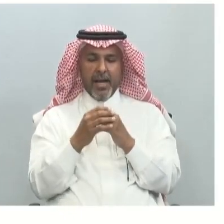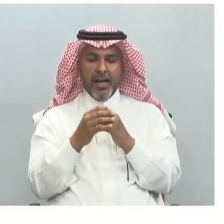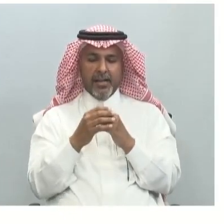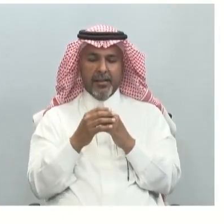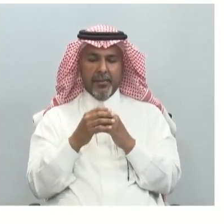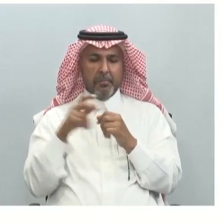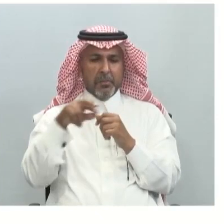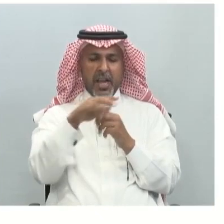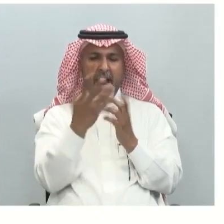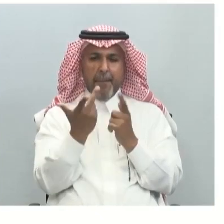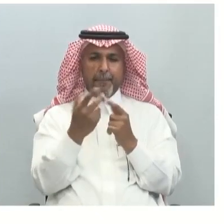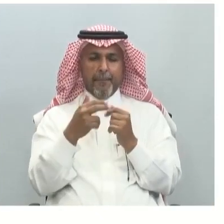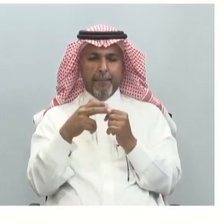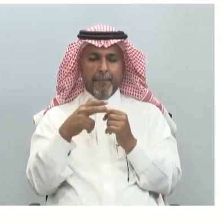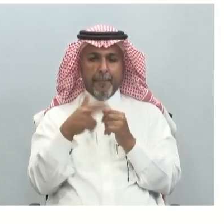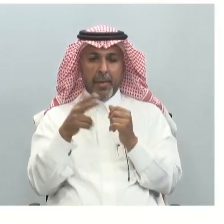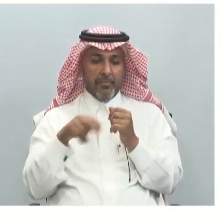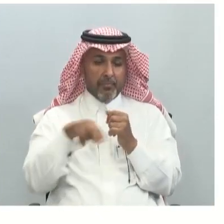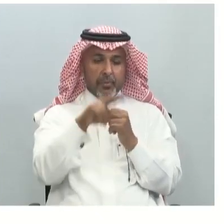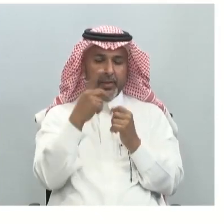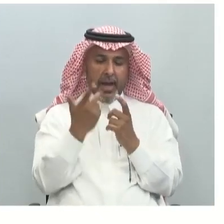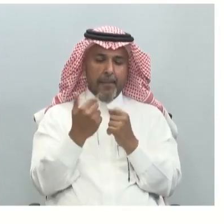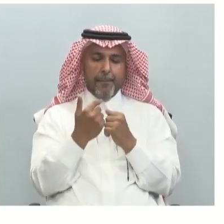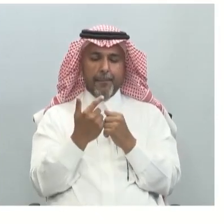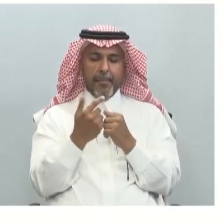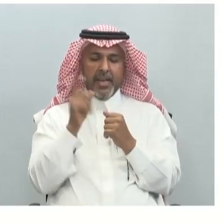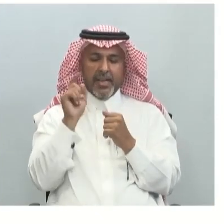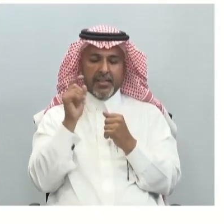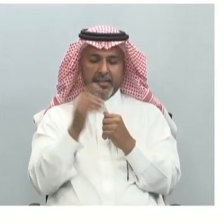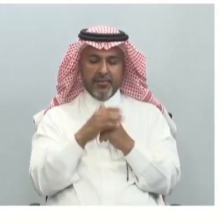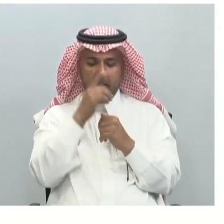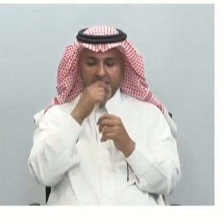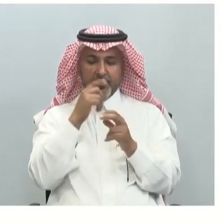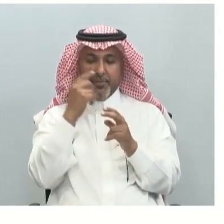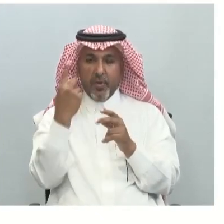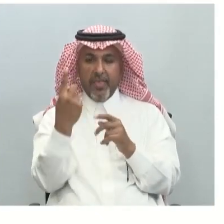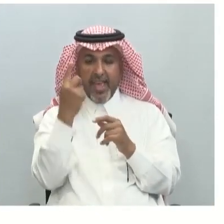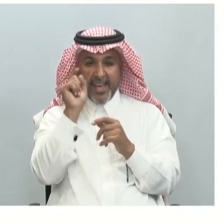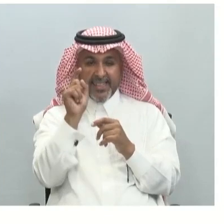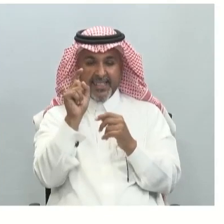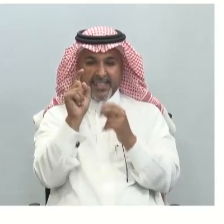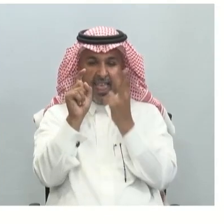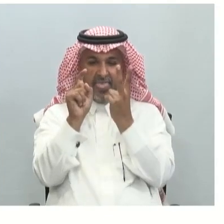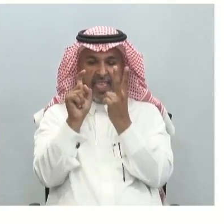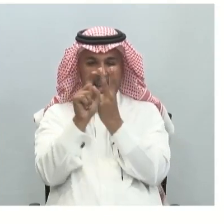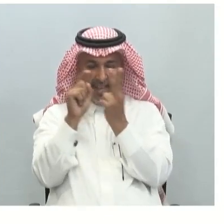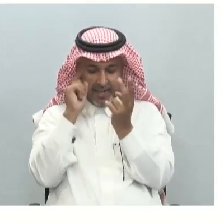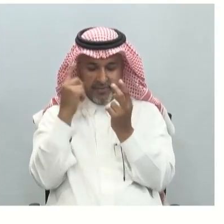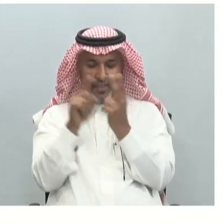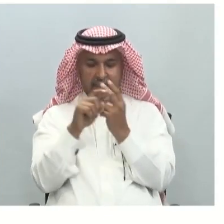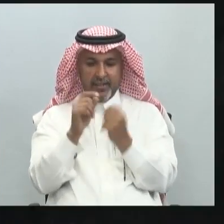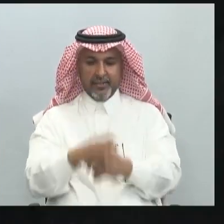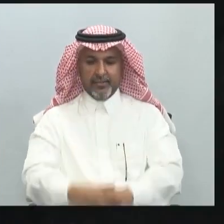غادرت لا نعرف اللي هي اكس واكس طبعا راح تنضرب في اثنين لان عدد الاشخاص هذا لو طرحنا في اكس